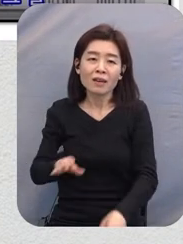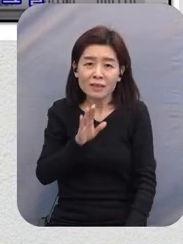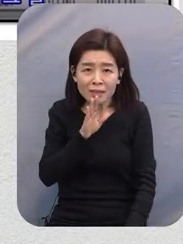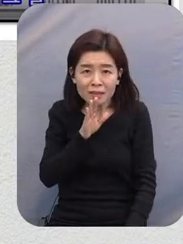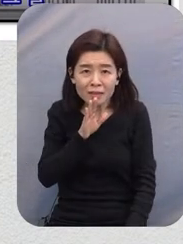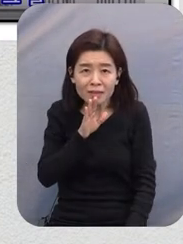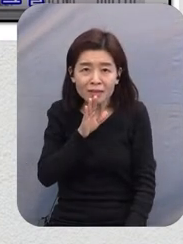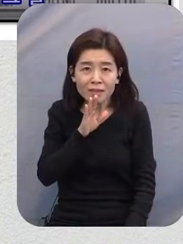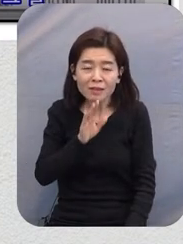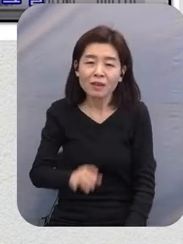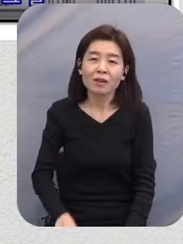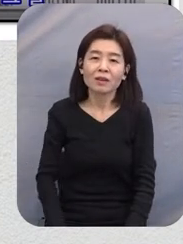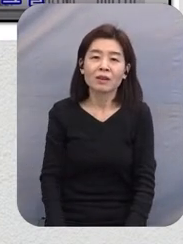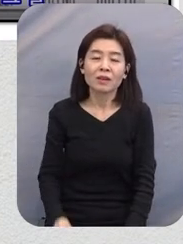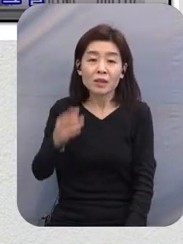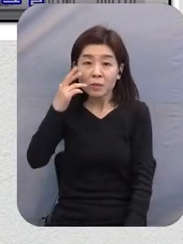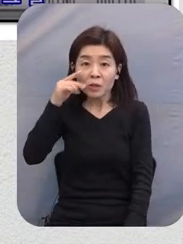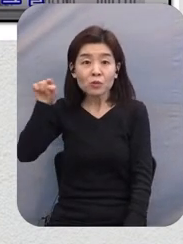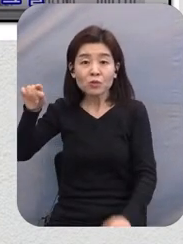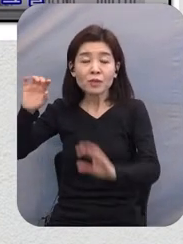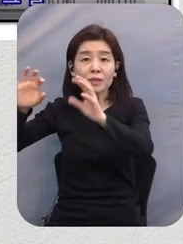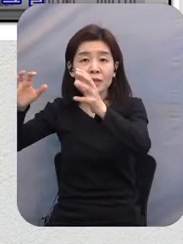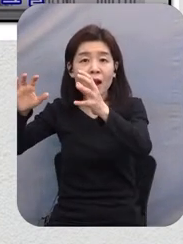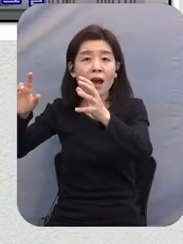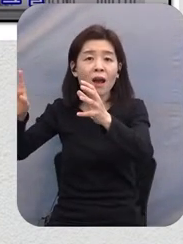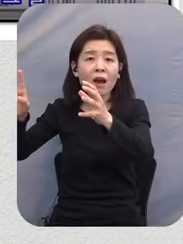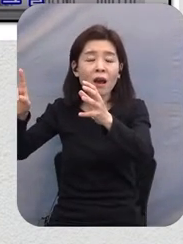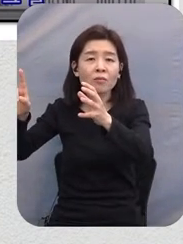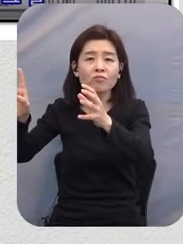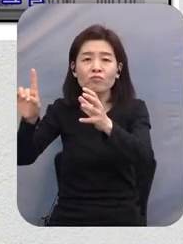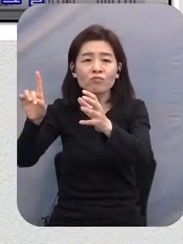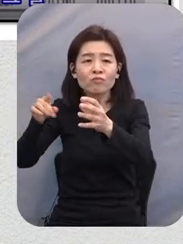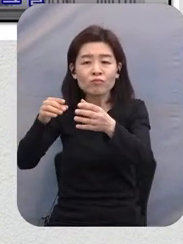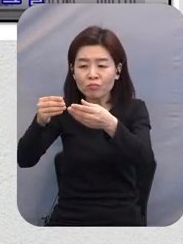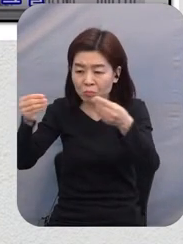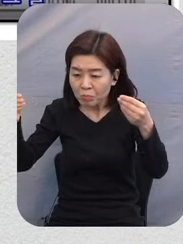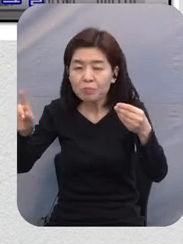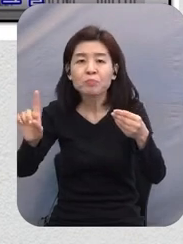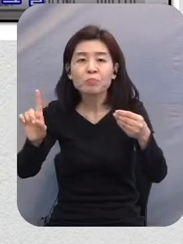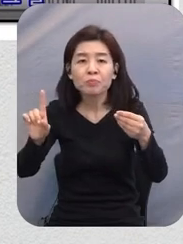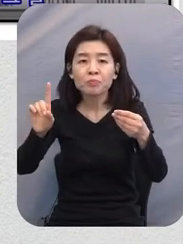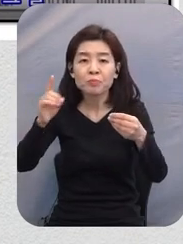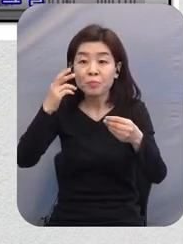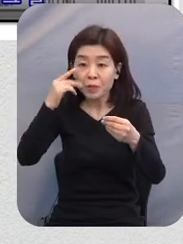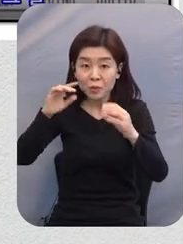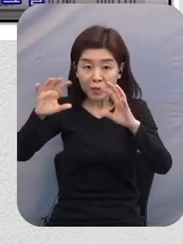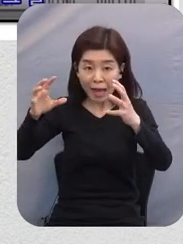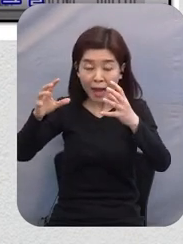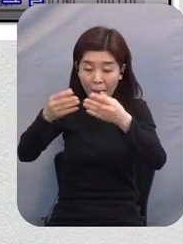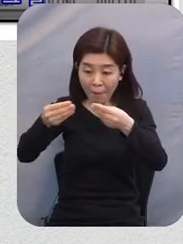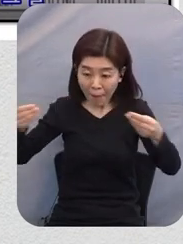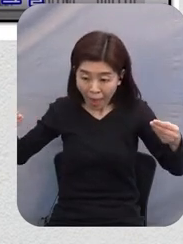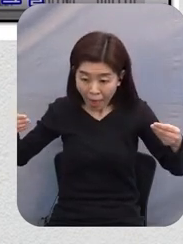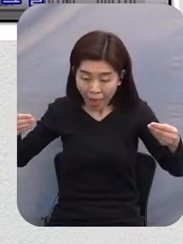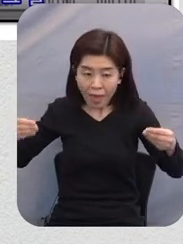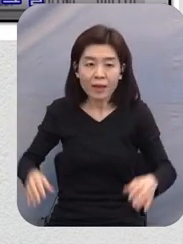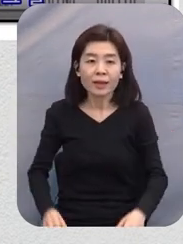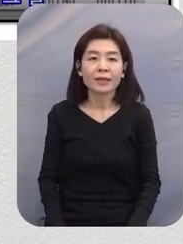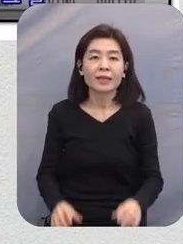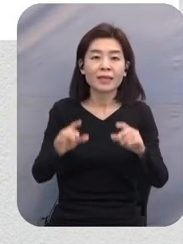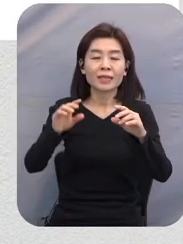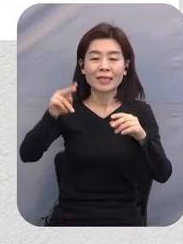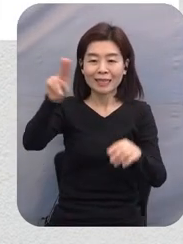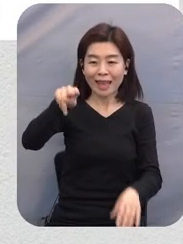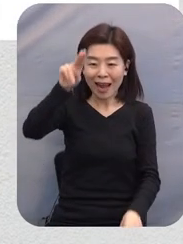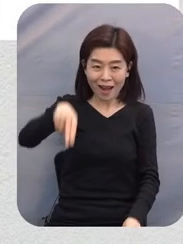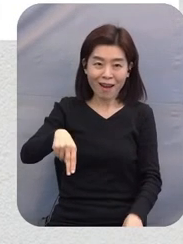걸까요? 자, 미국은 도대체 어떤 나라일까라고 하는 겁니다. 미국이 어떤 나라인가를 알 수 있는 것은 미국의 1달러를 보면 그냥 알 수